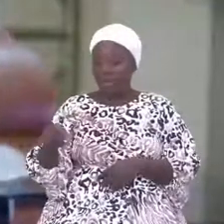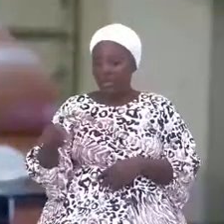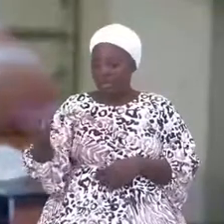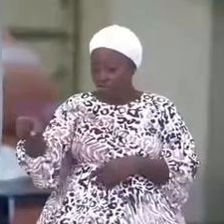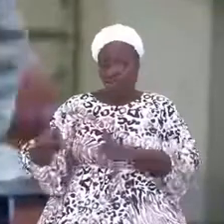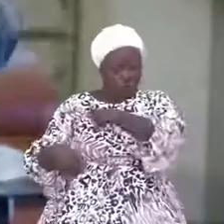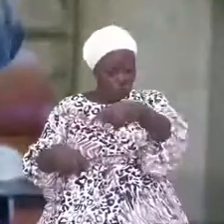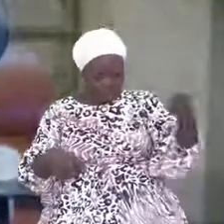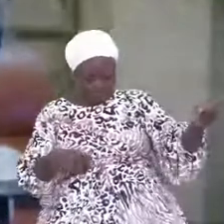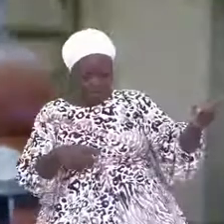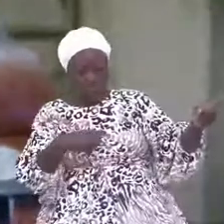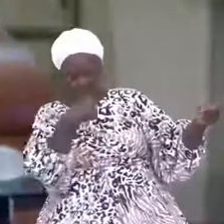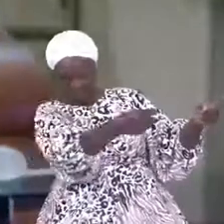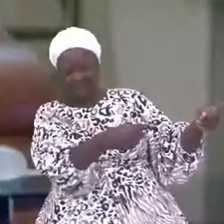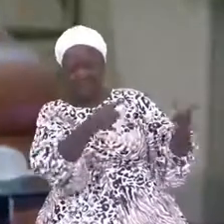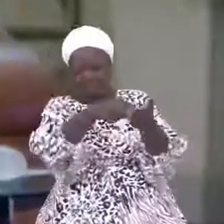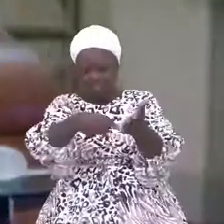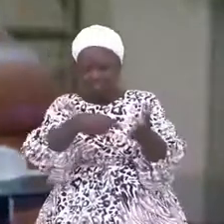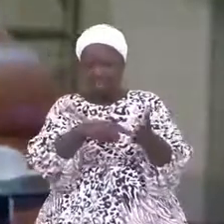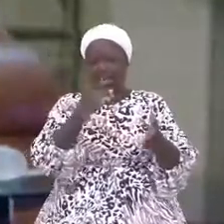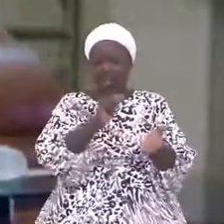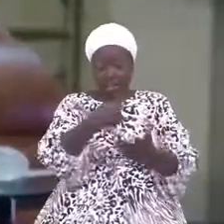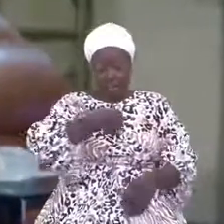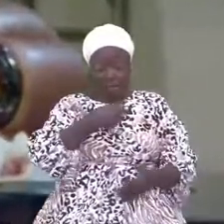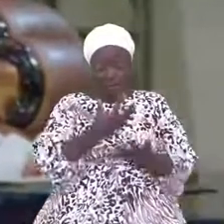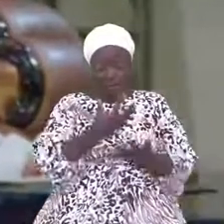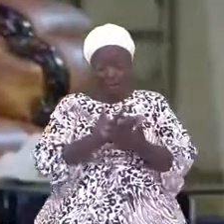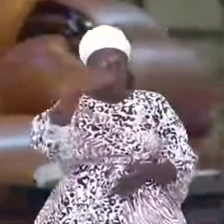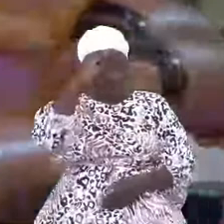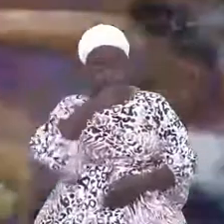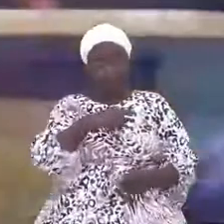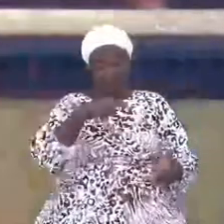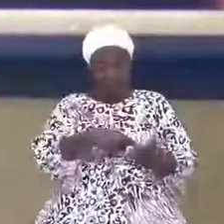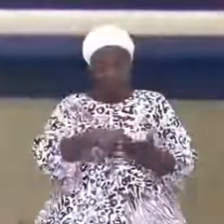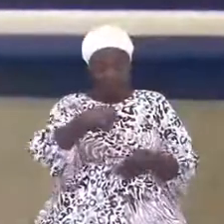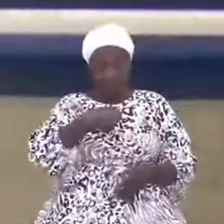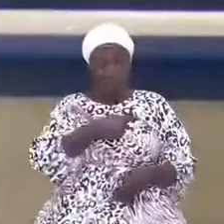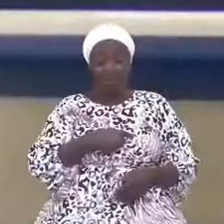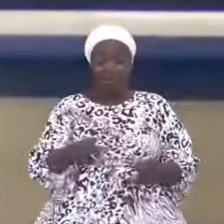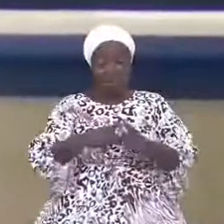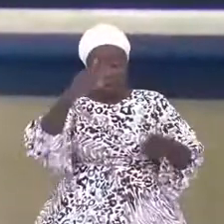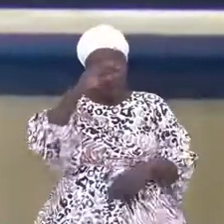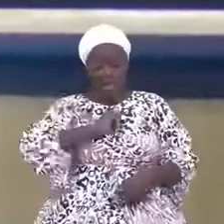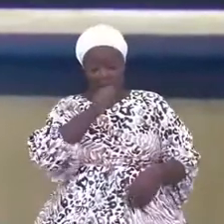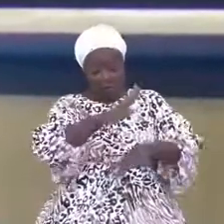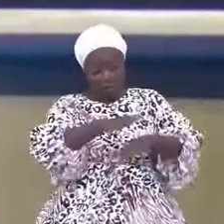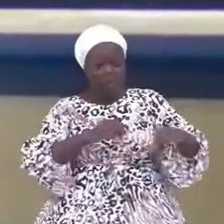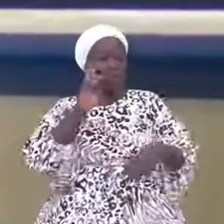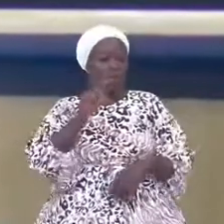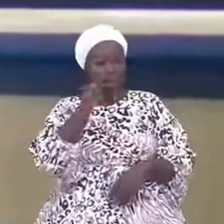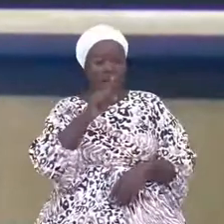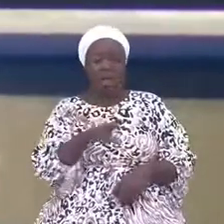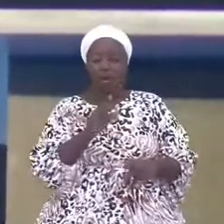envoie quelqu'un et il dit, va, dis à tel que moi, tel